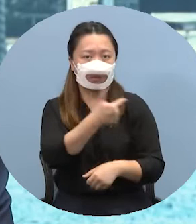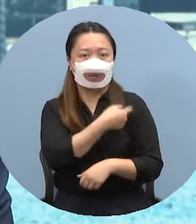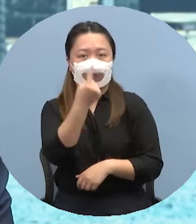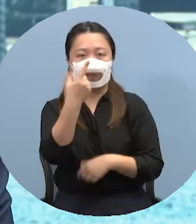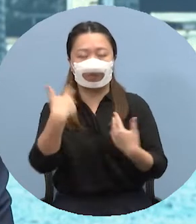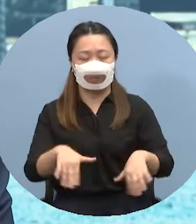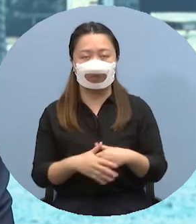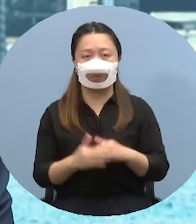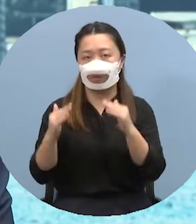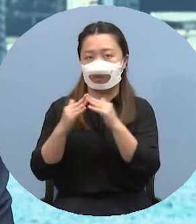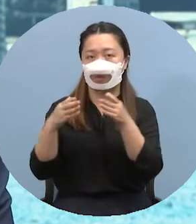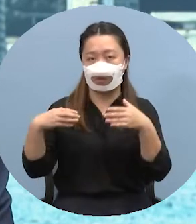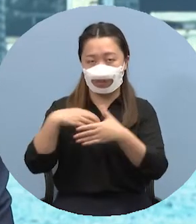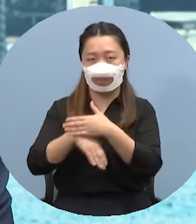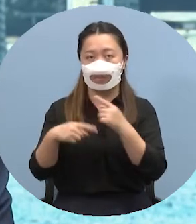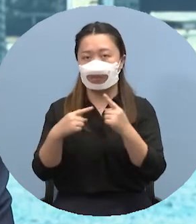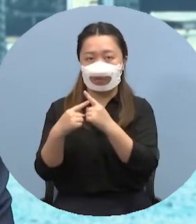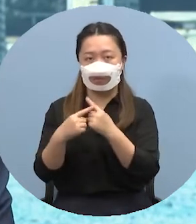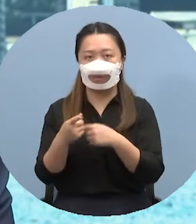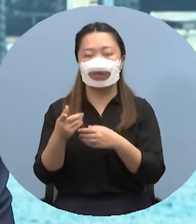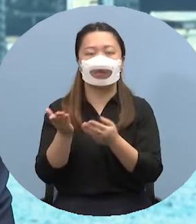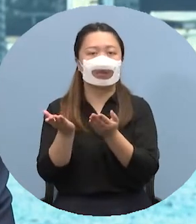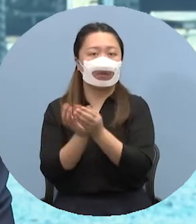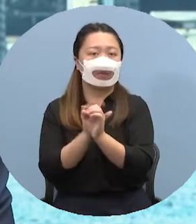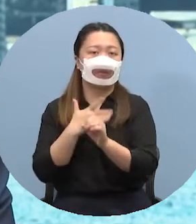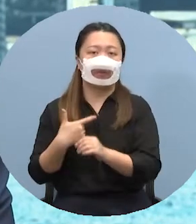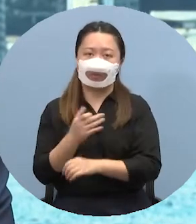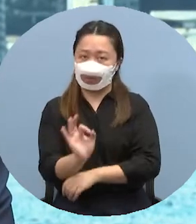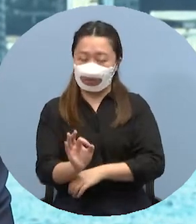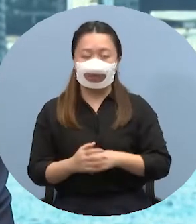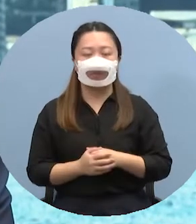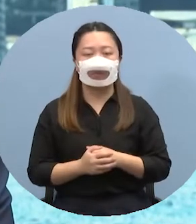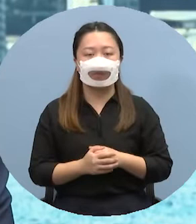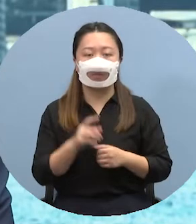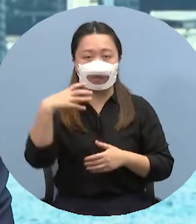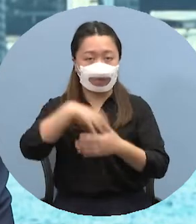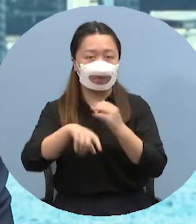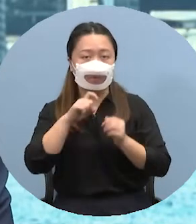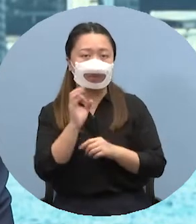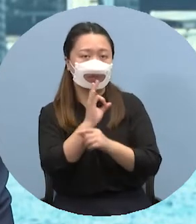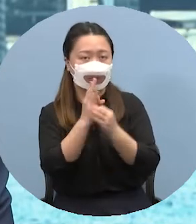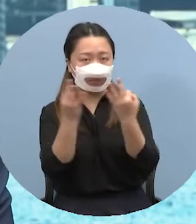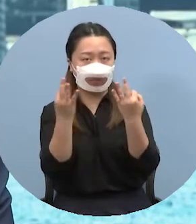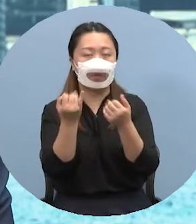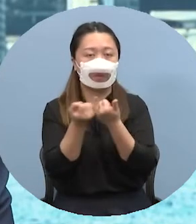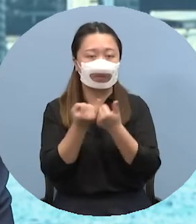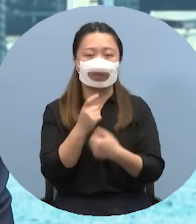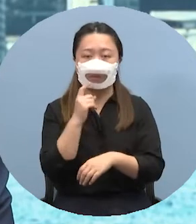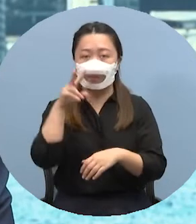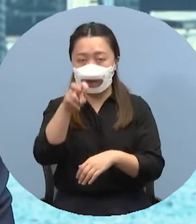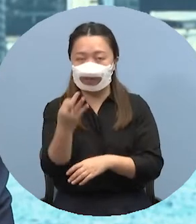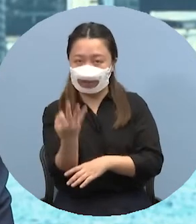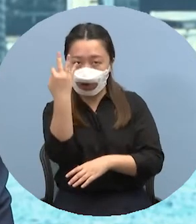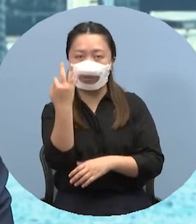嘅，咁佢哋嘅屋企人咧都係唔係個案嚟嘅。咁呢一班有33個學生啦，咁現時發現咗有3個個